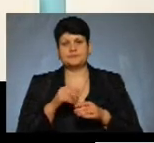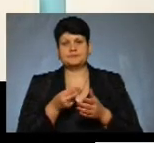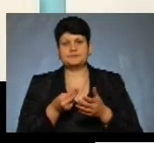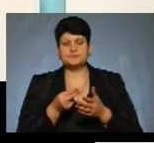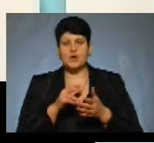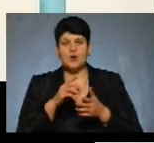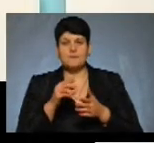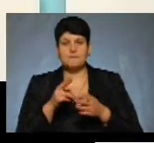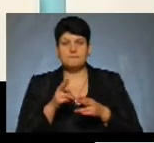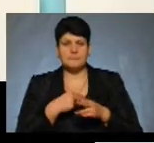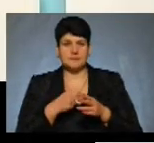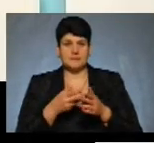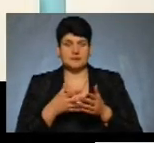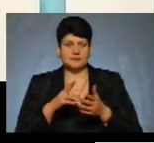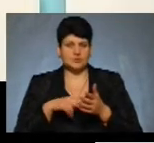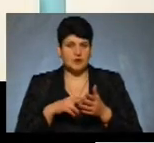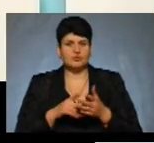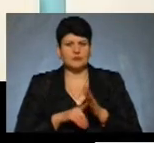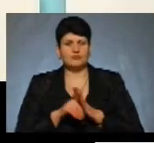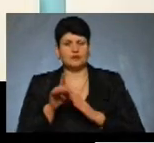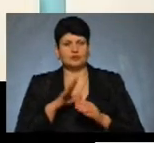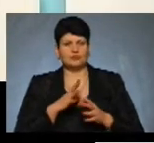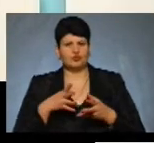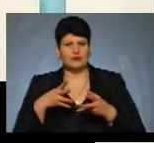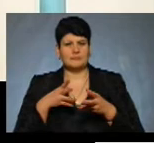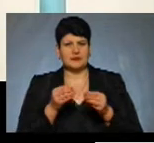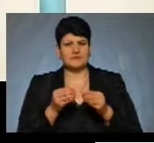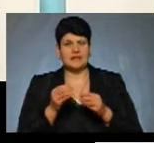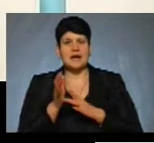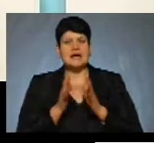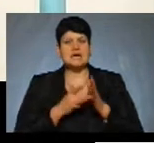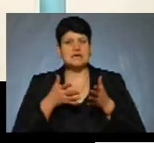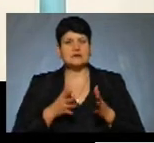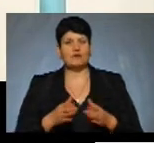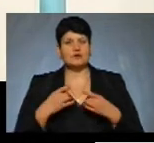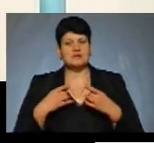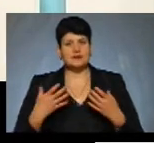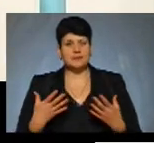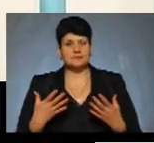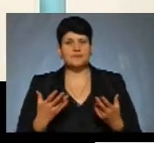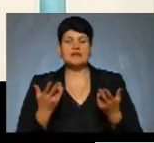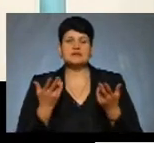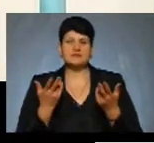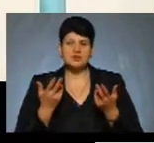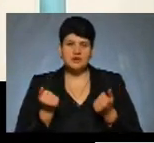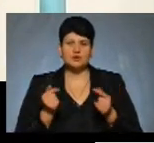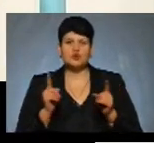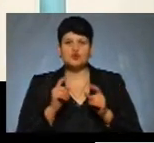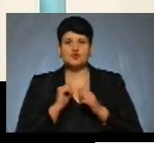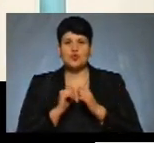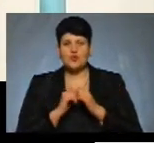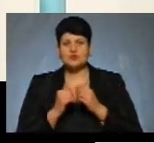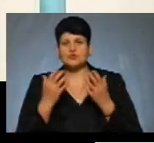навпаки спочатку був наплив ще перед Різдвом, перед Новим роком, перед святами? Ну, звичайно, що з кожним днем